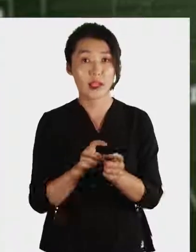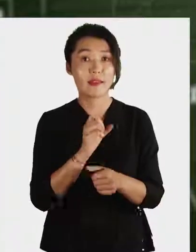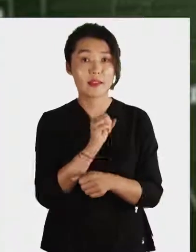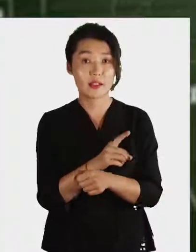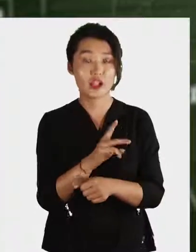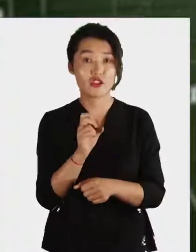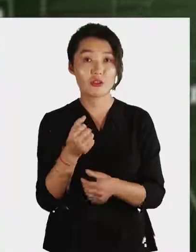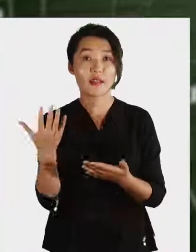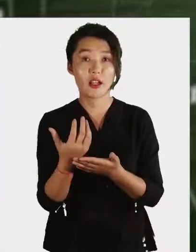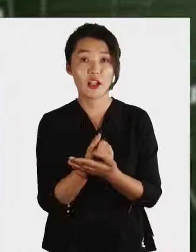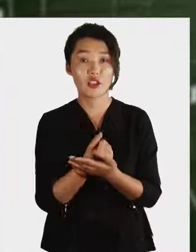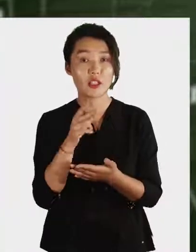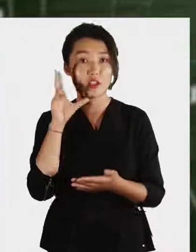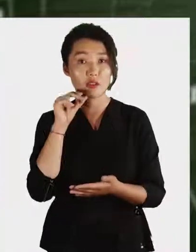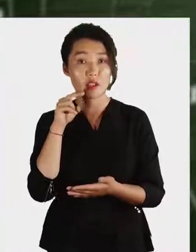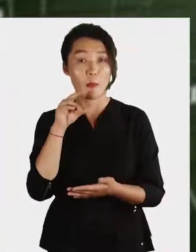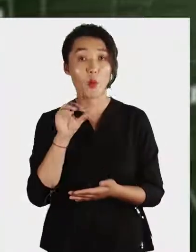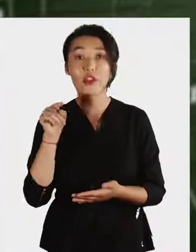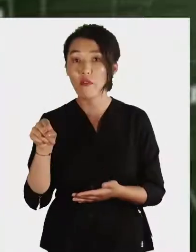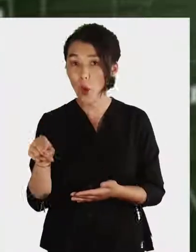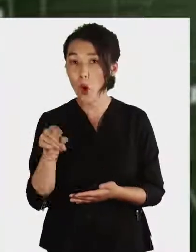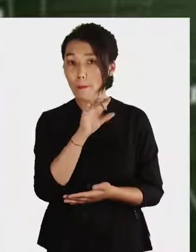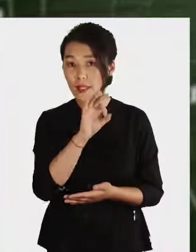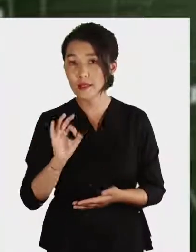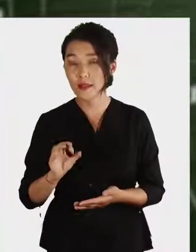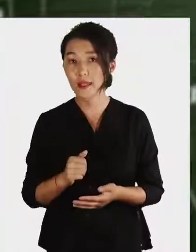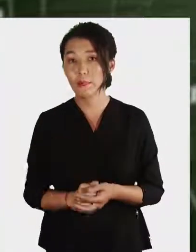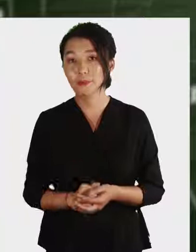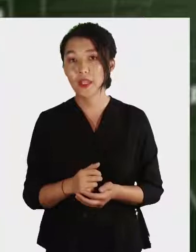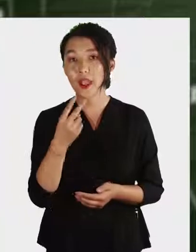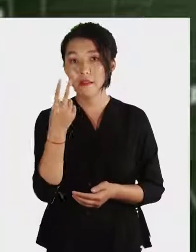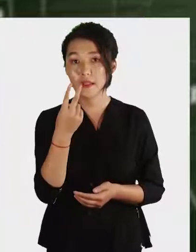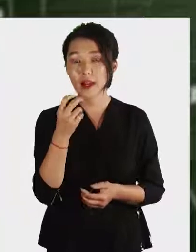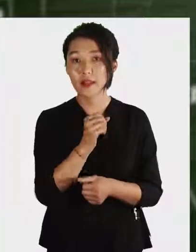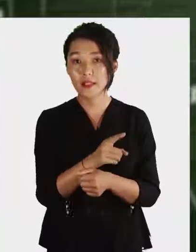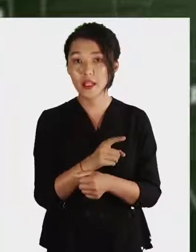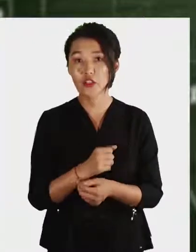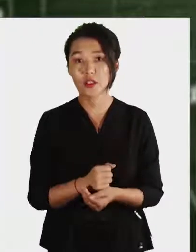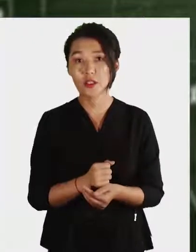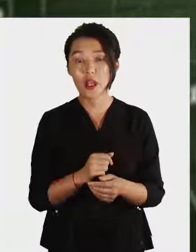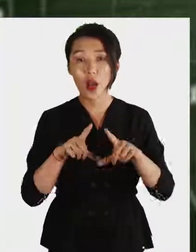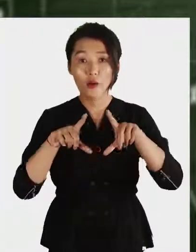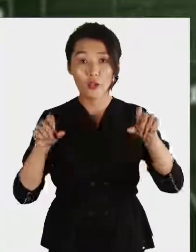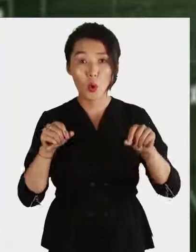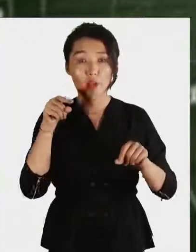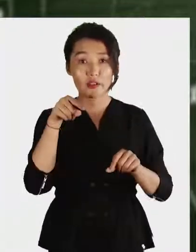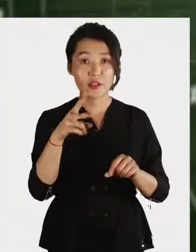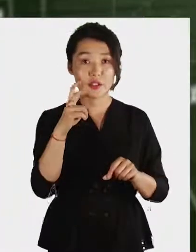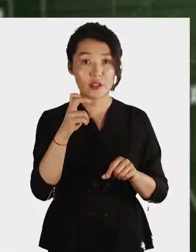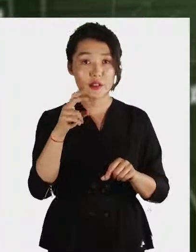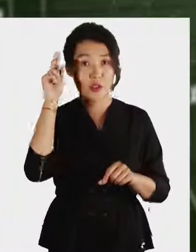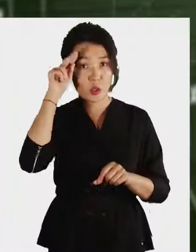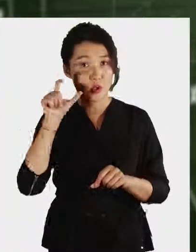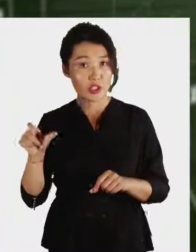на нахождение числа по его процентам. Вторая задача. В школе 1200